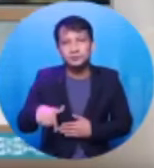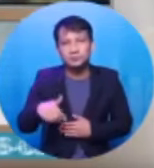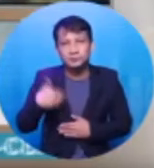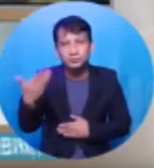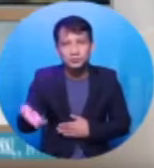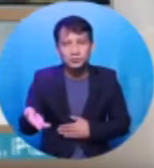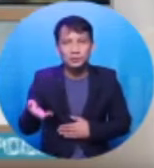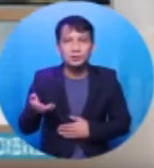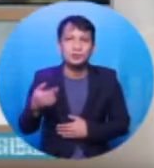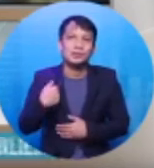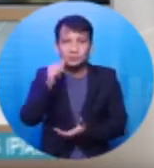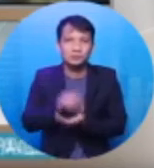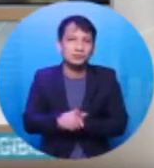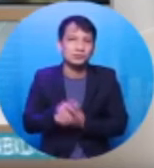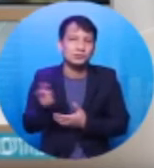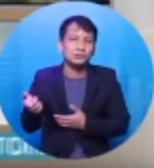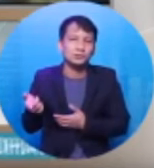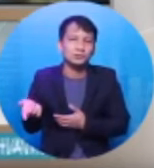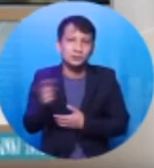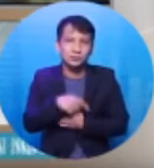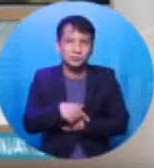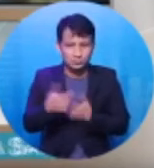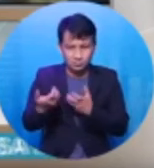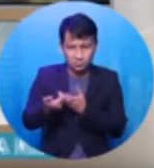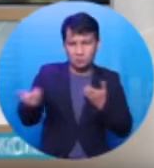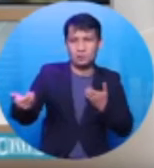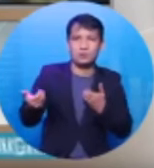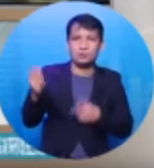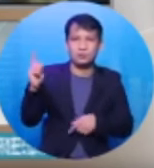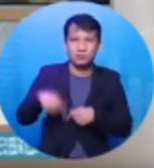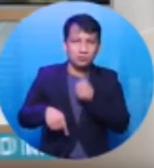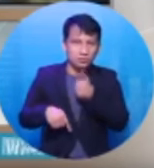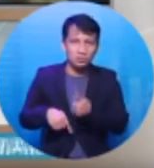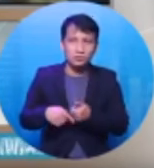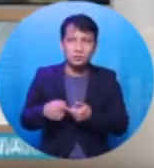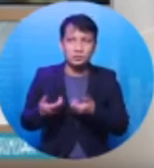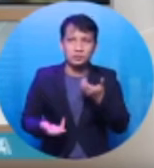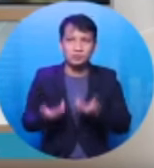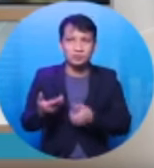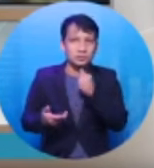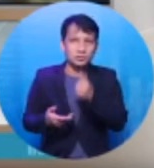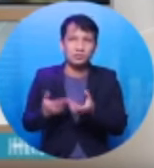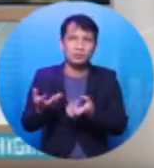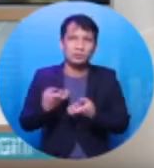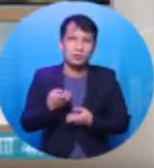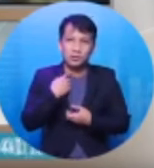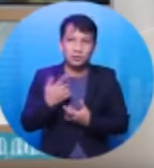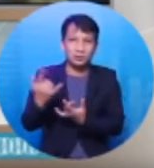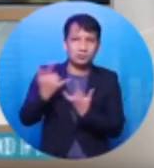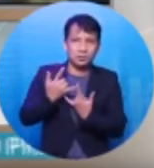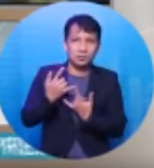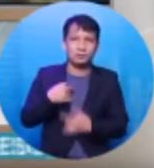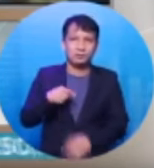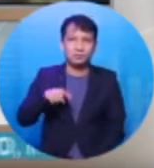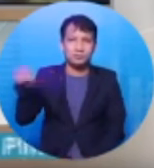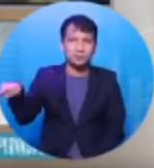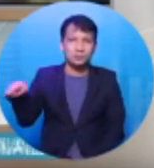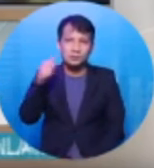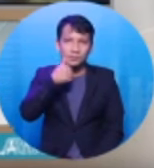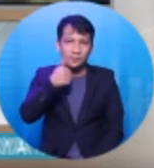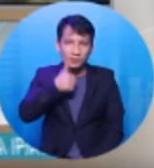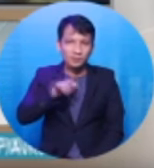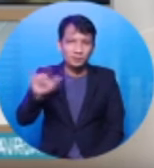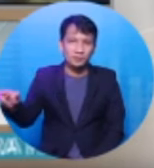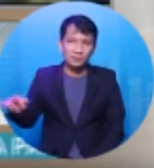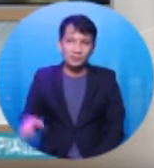ko na may asawa siya. Gusto kong makipaghiwalay sa kanya, pero ayaw niya kasi mas mahal niya ako kaysa dyan sa babae na